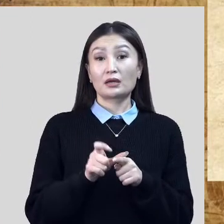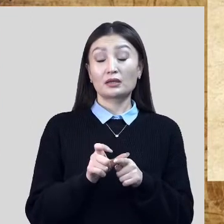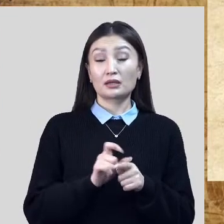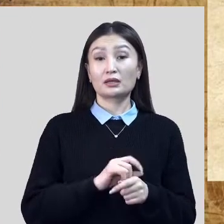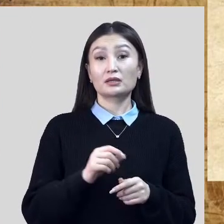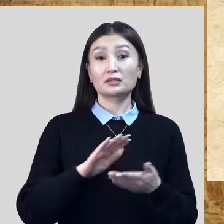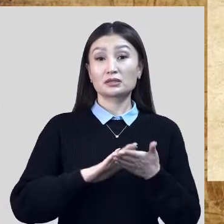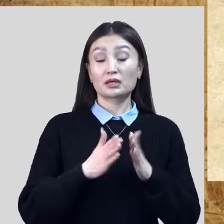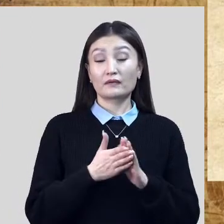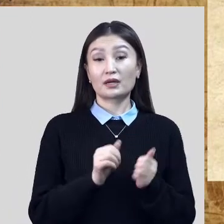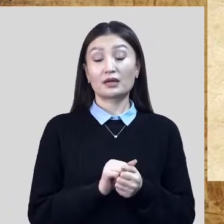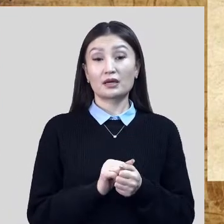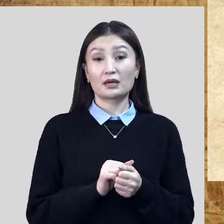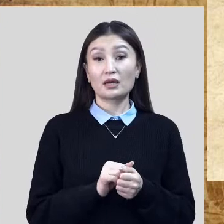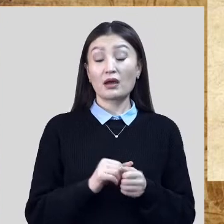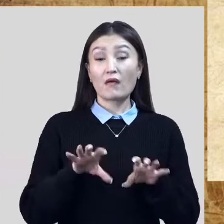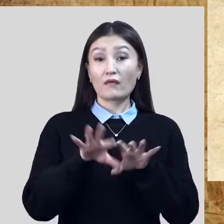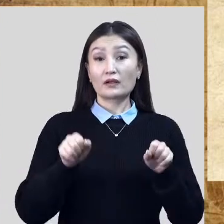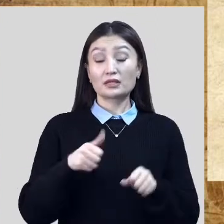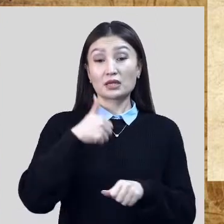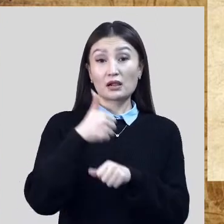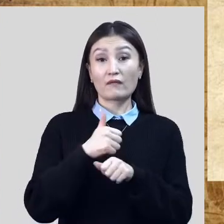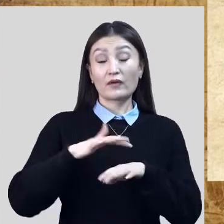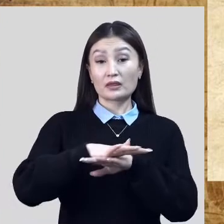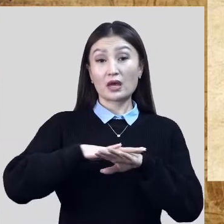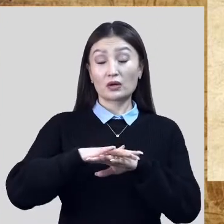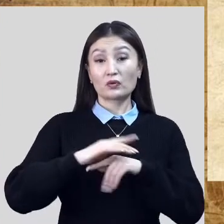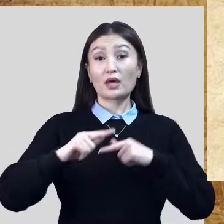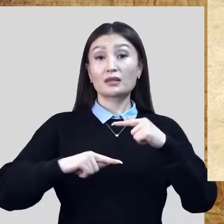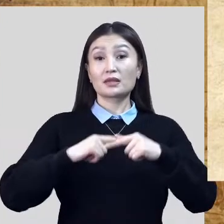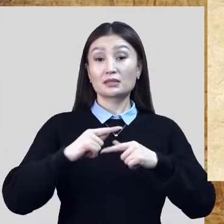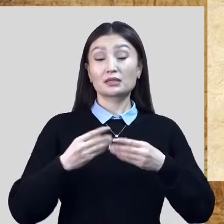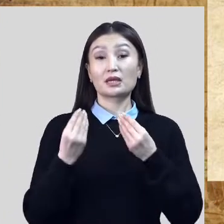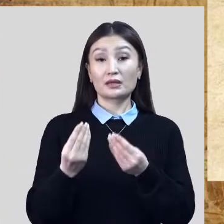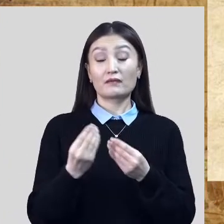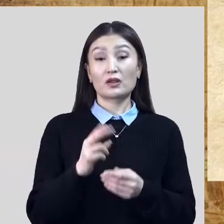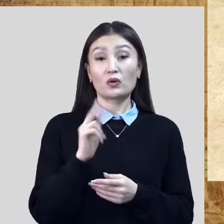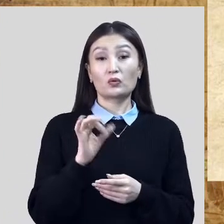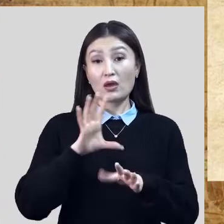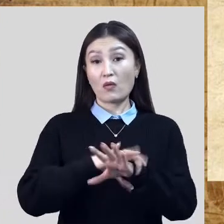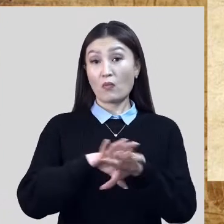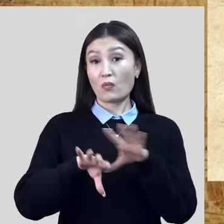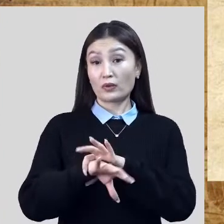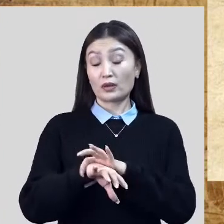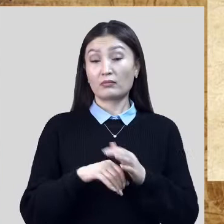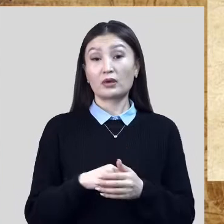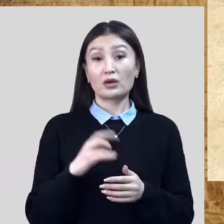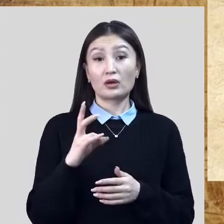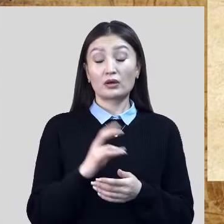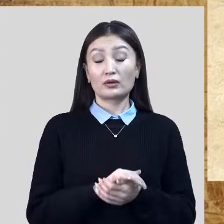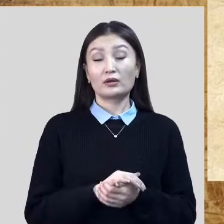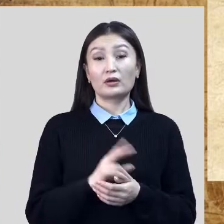дворцового заговора, власть главы народа наследовала вдова Курманджан.